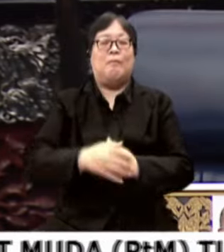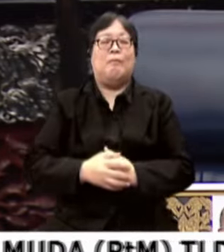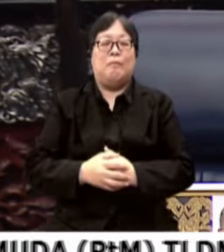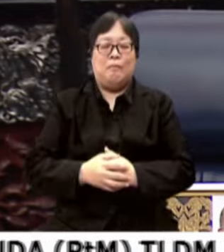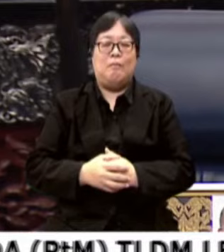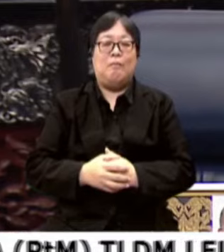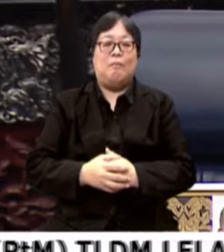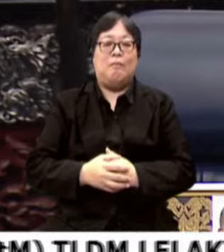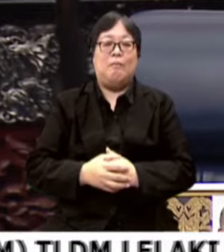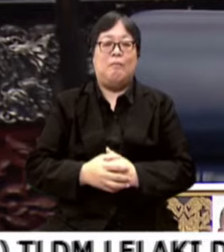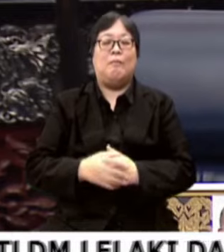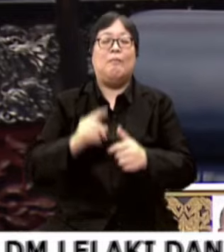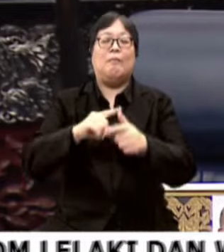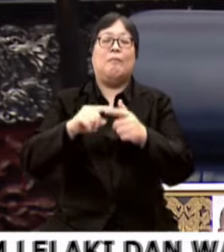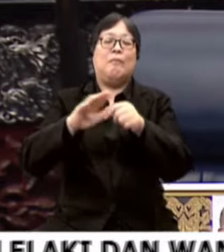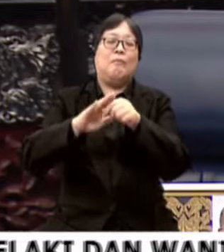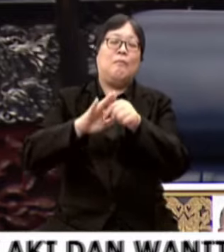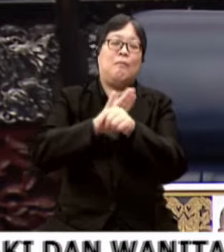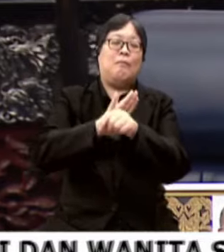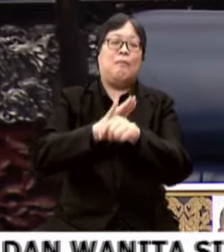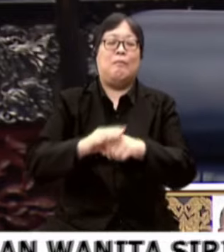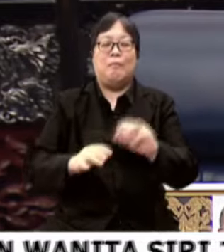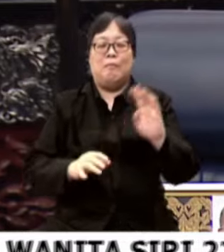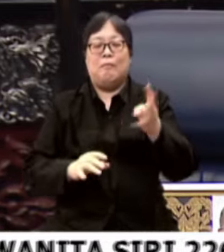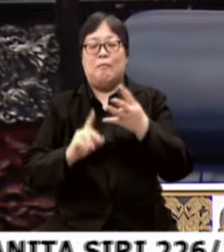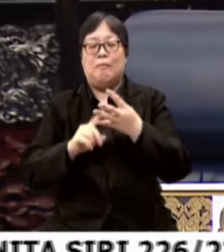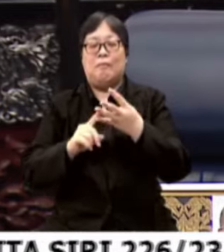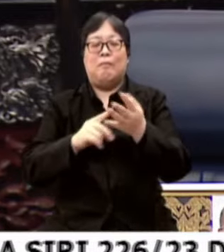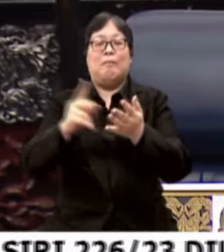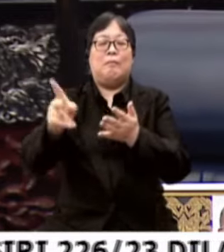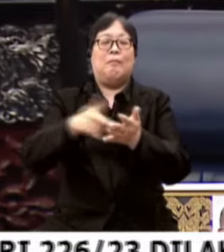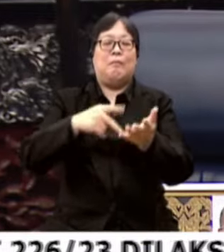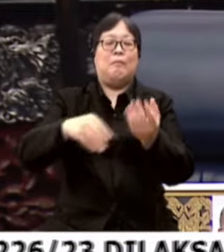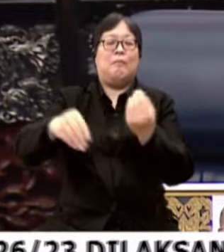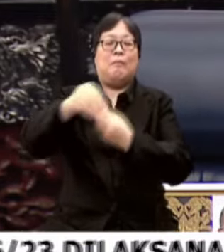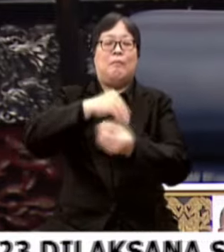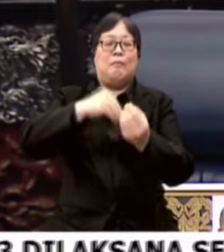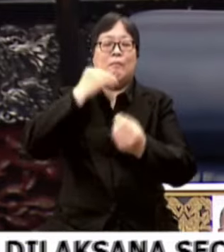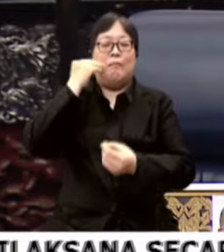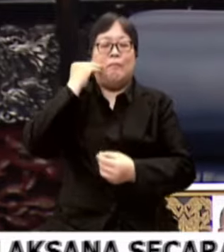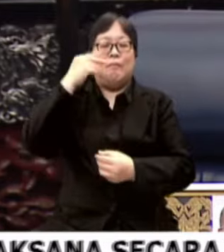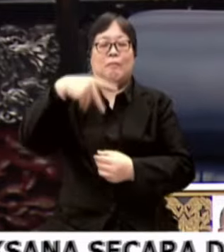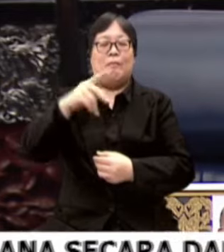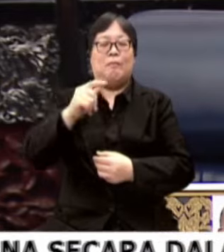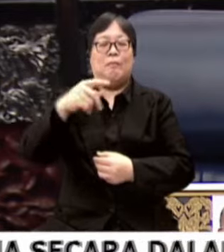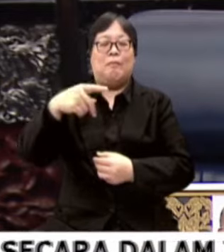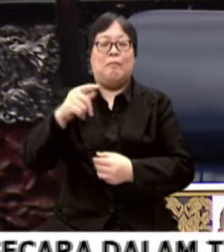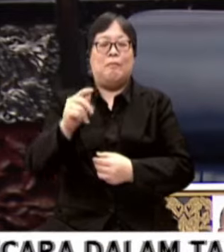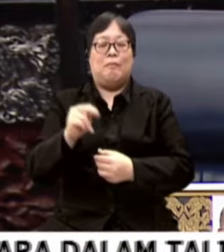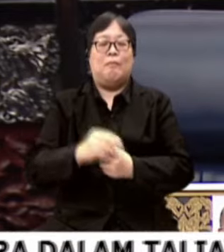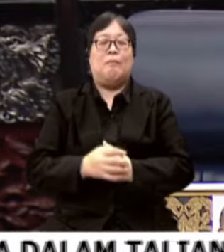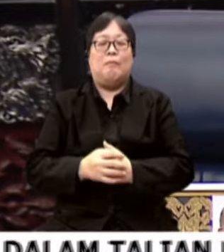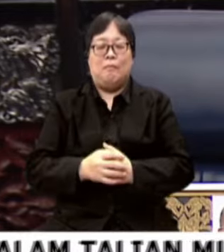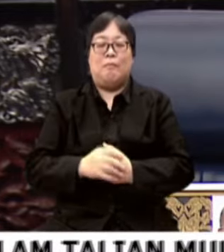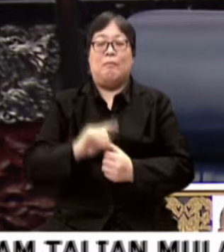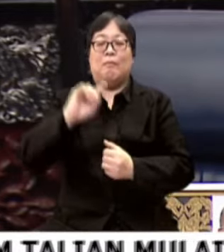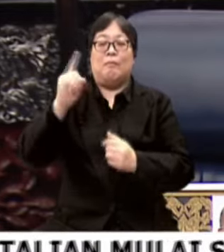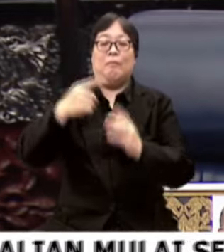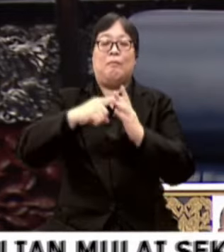dengan penuh dan keempat bayaran balik pinjaman PTN hanya